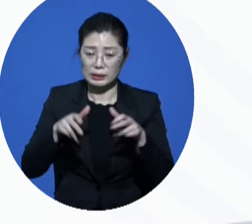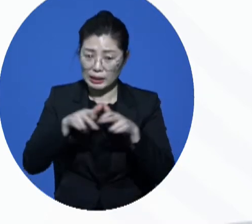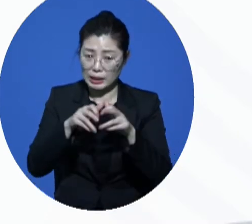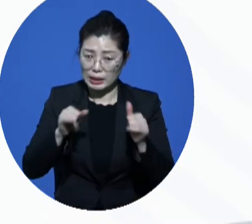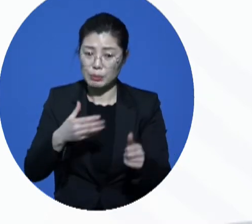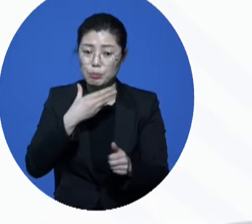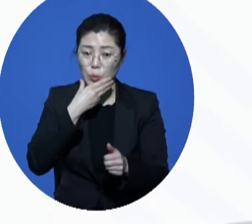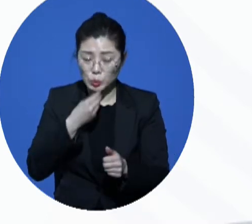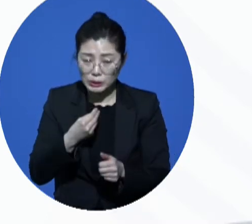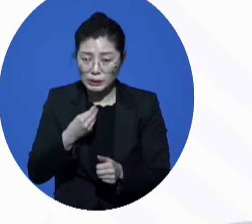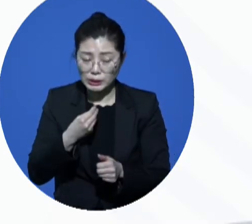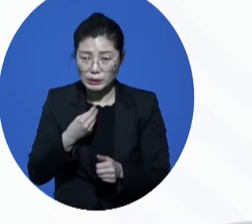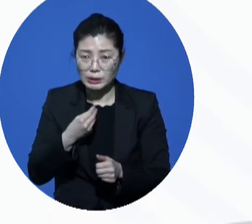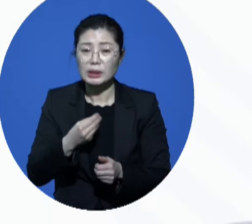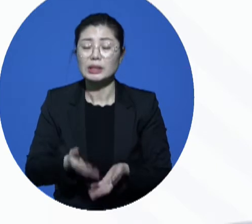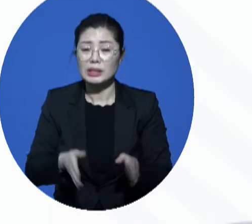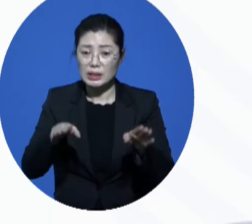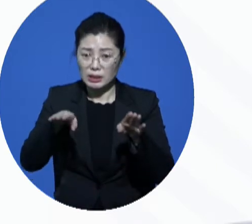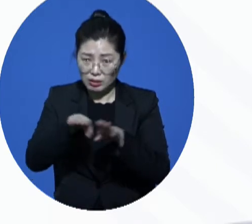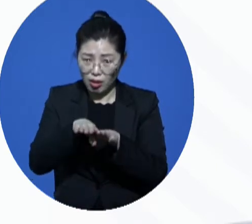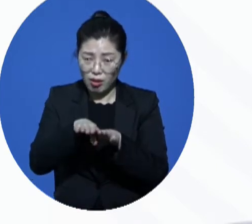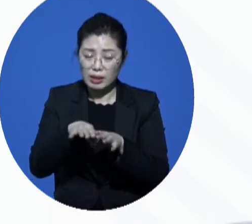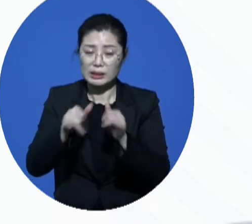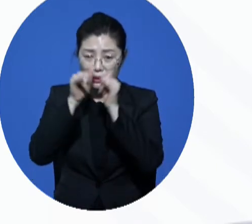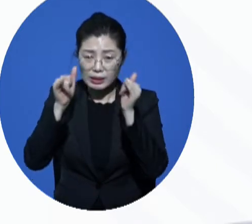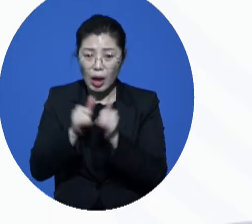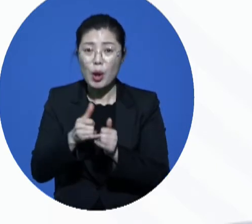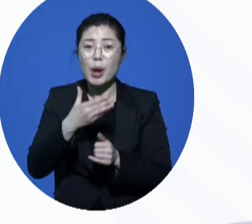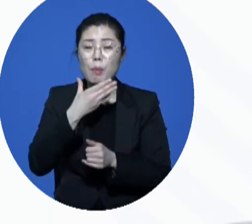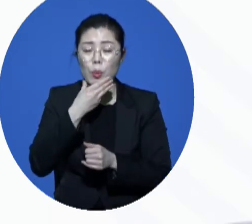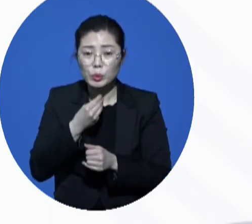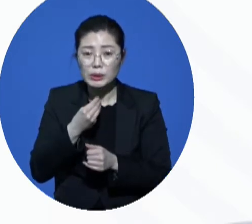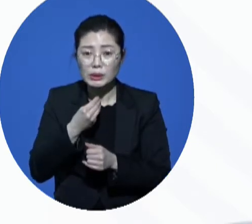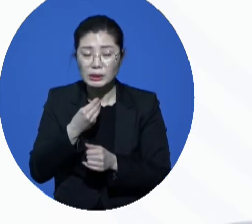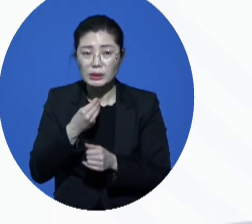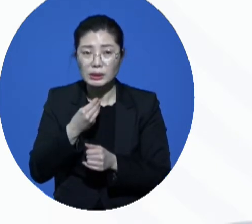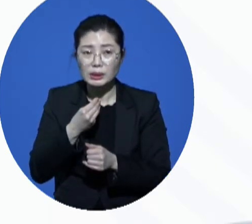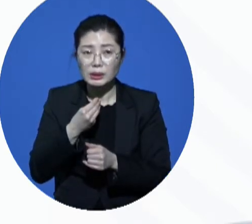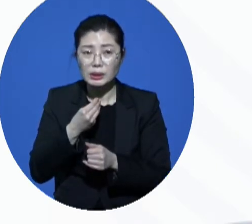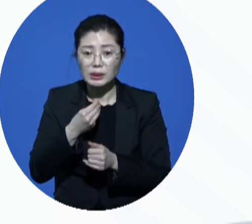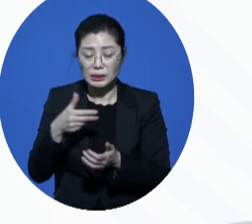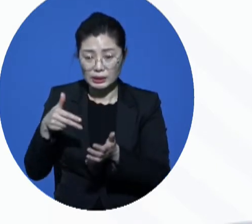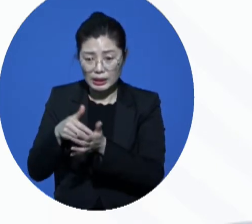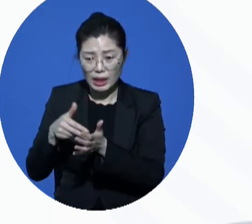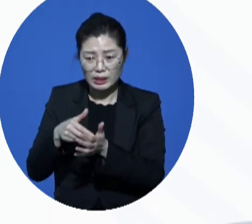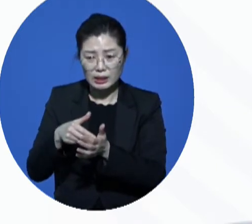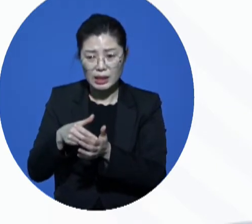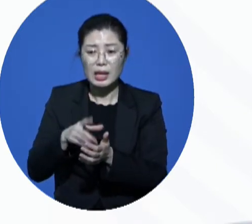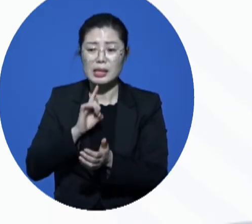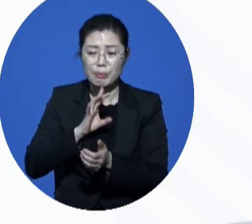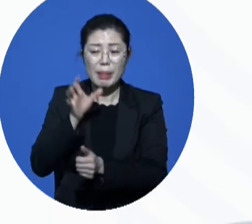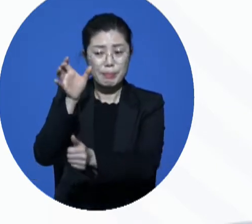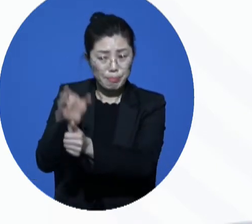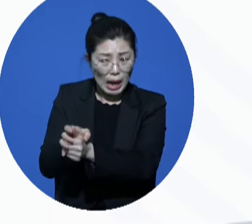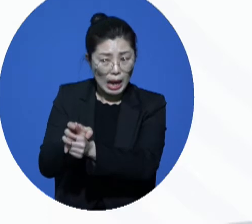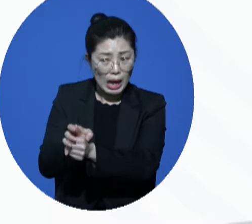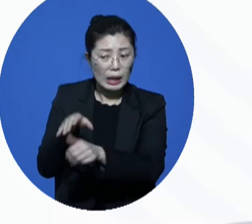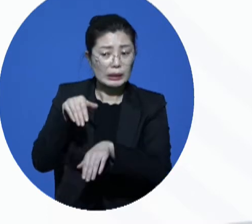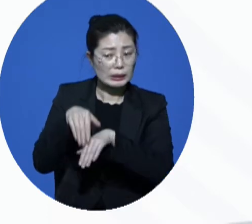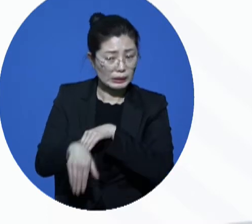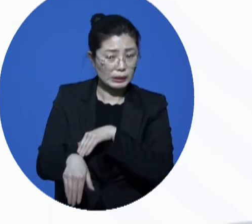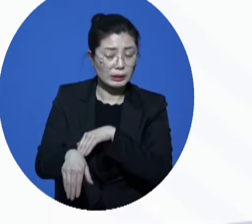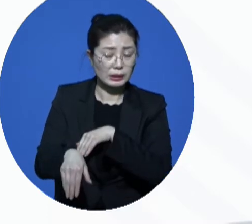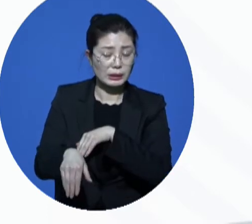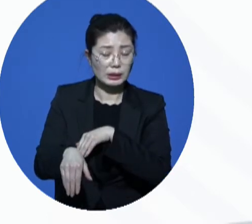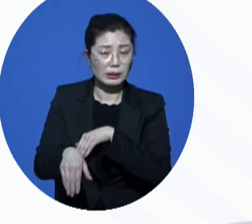장애인 복지 시설이라는 이런 사회복지 거대한 재단에만 위임하는 시장화